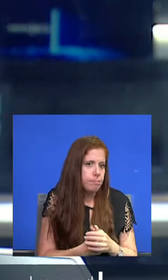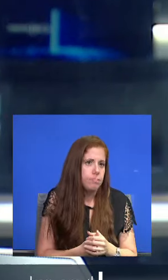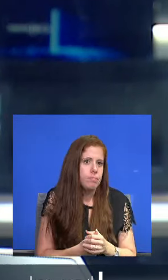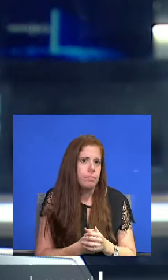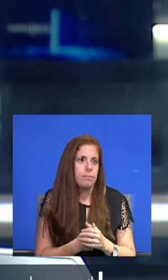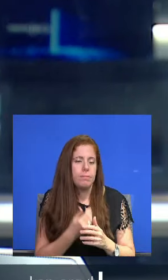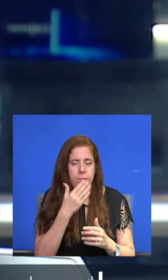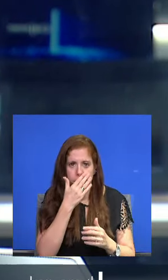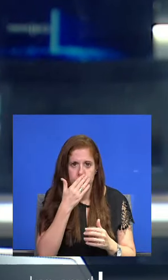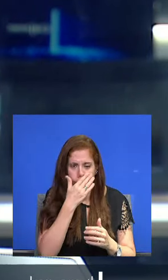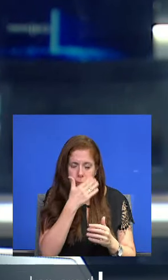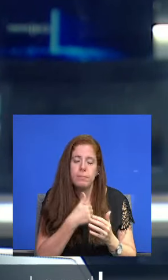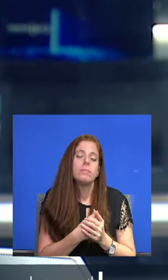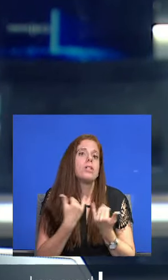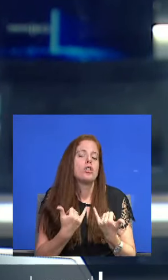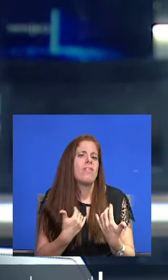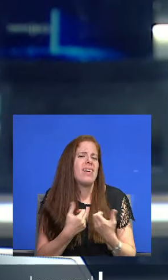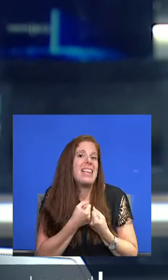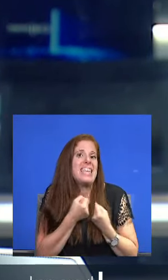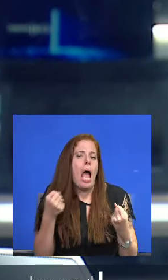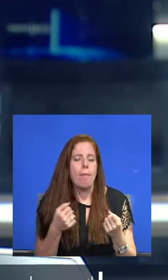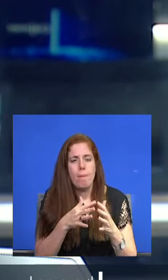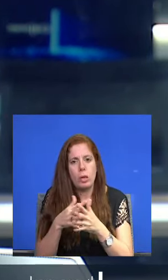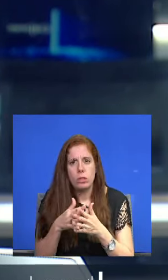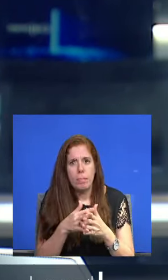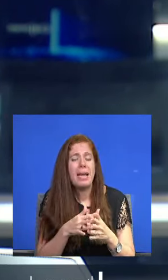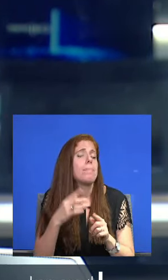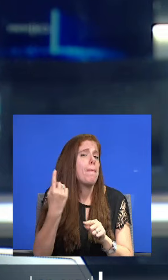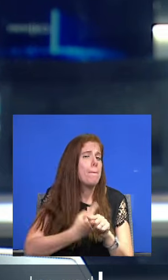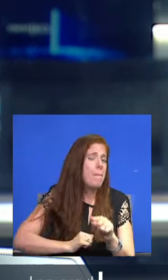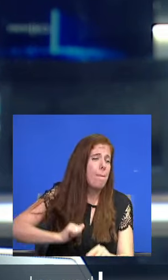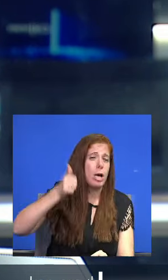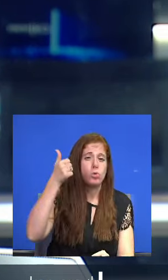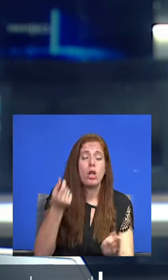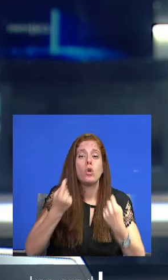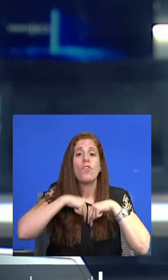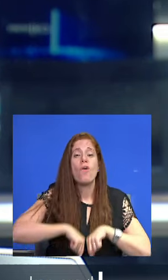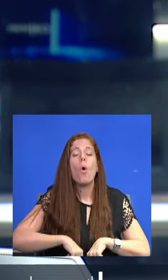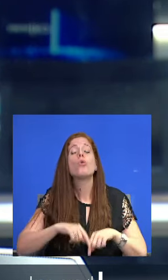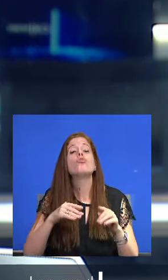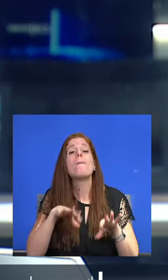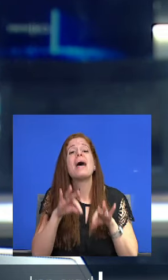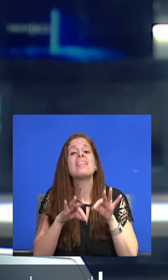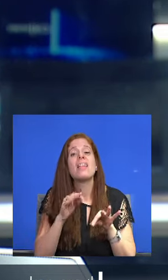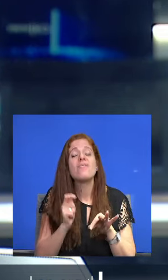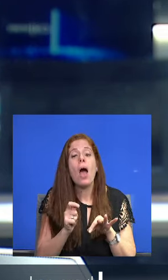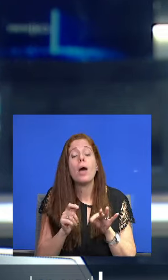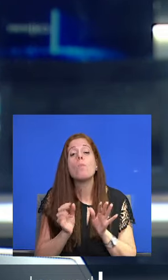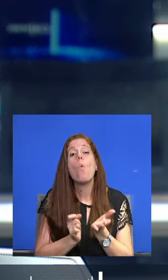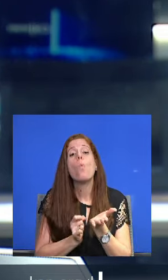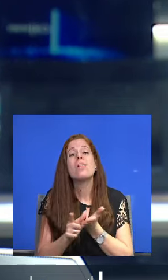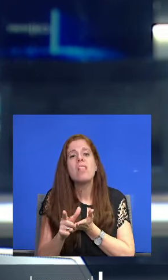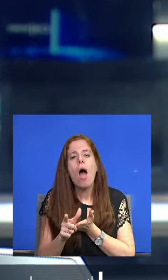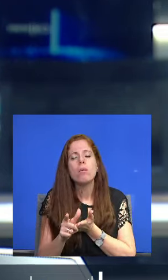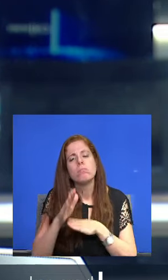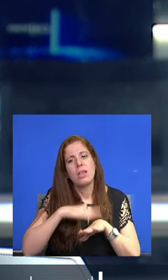אנחנו עכשיו לדרמה בארצות הברית. בפעם הראשונה אי פעם יושב ראש בית הנבחרים הודח מתפקידו במרד חסר תקדים